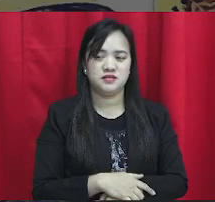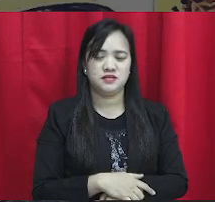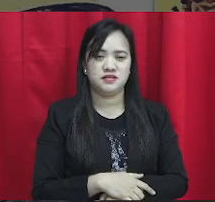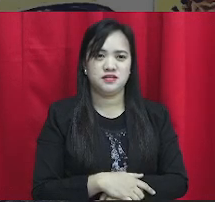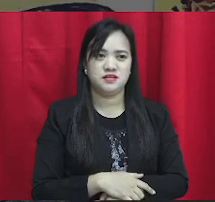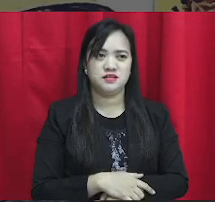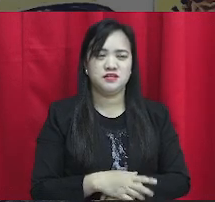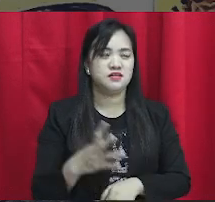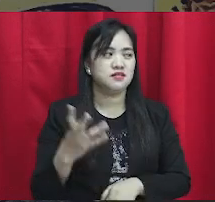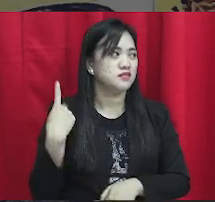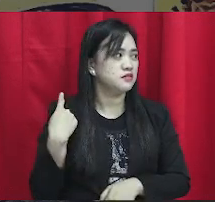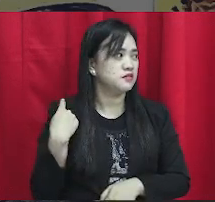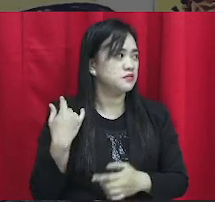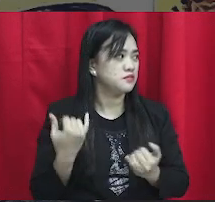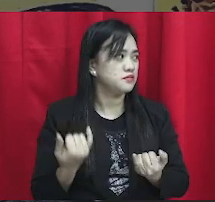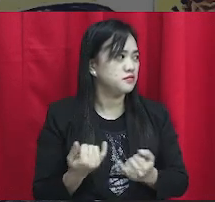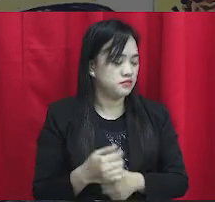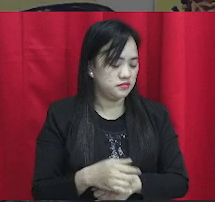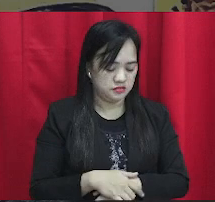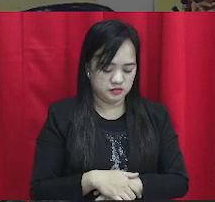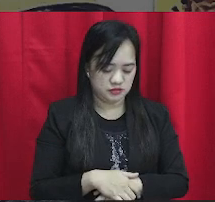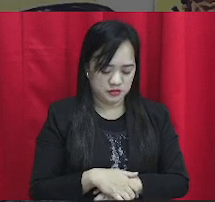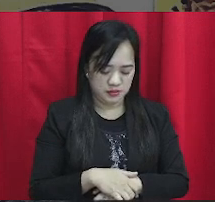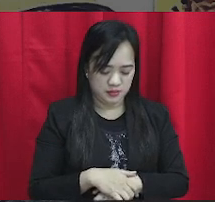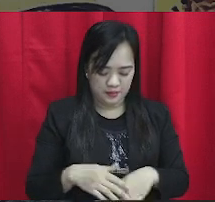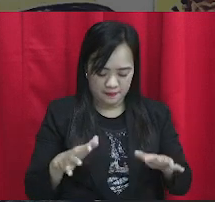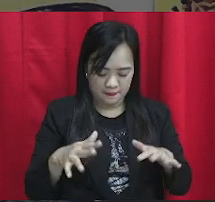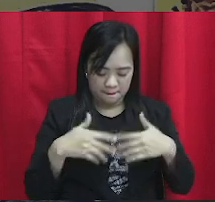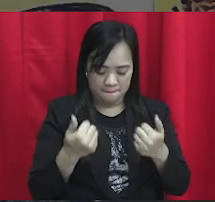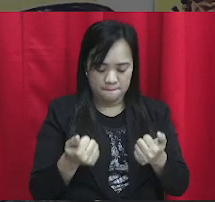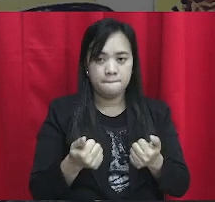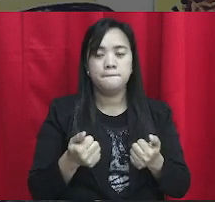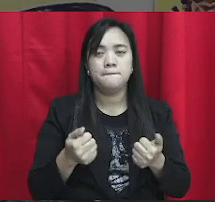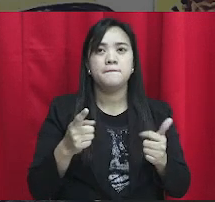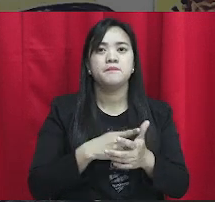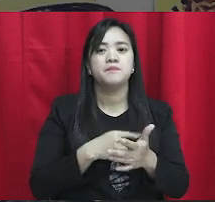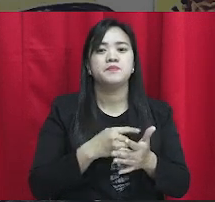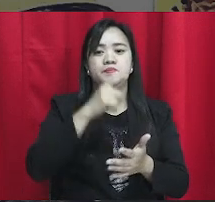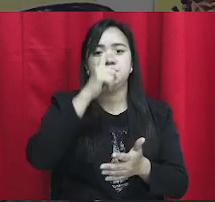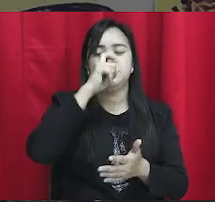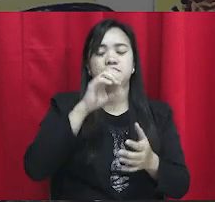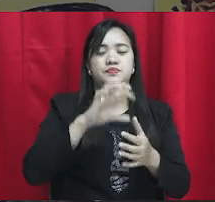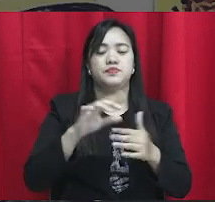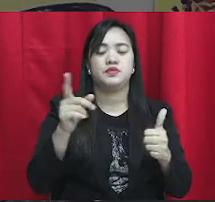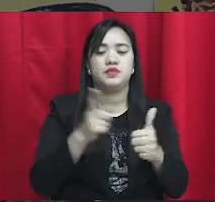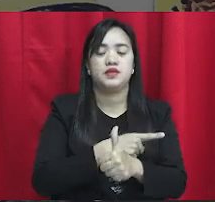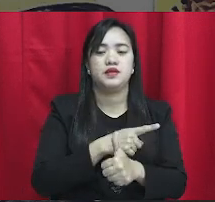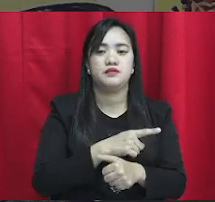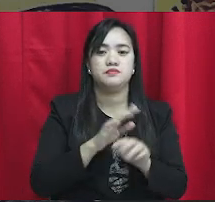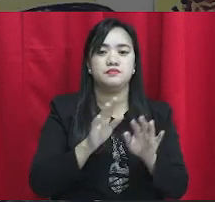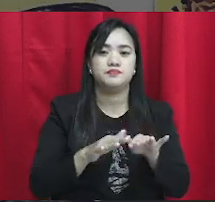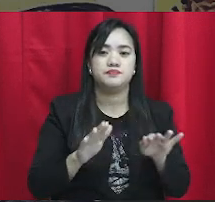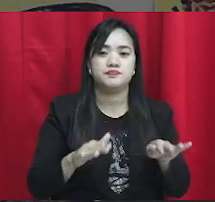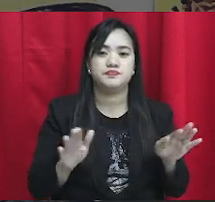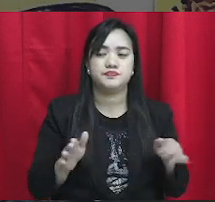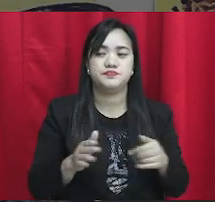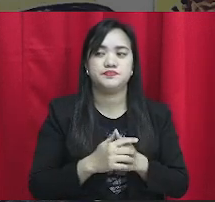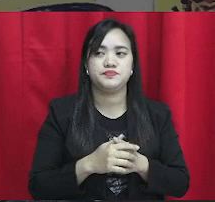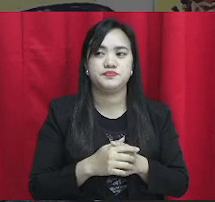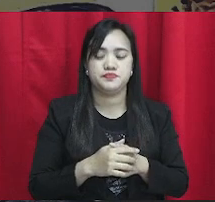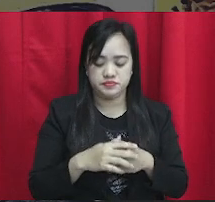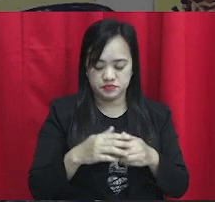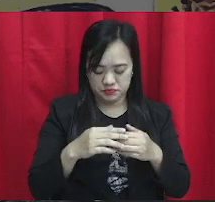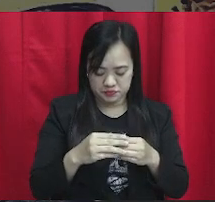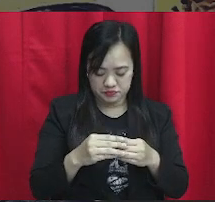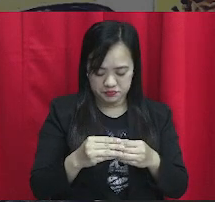Yeah. Tama, tama. Na ilang taon na yung panganay niyong anak? Yan na, after yung